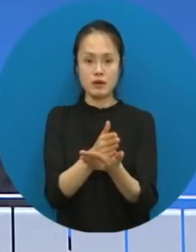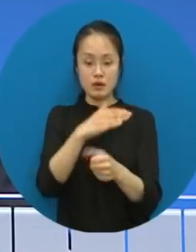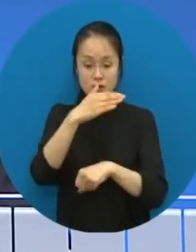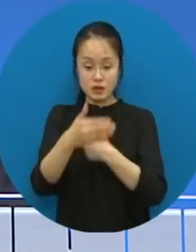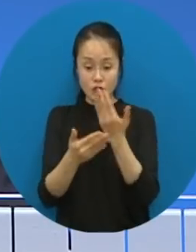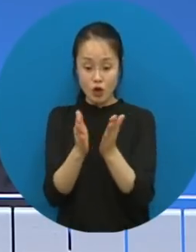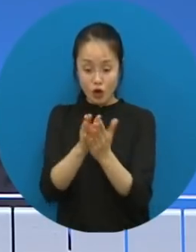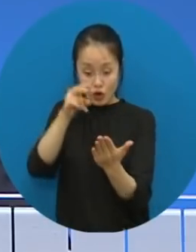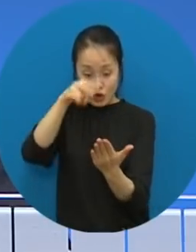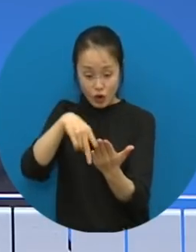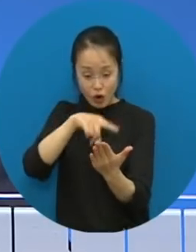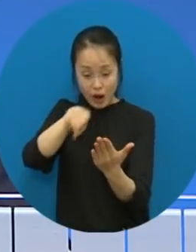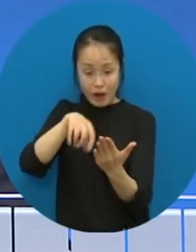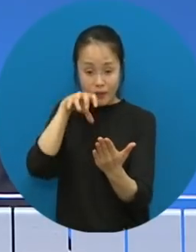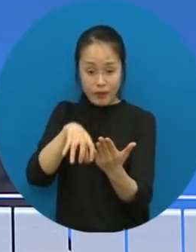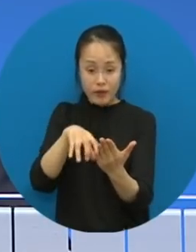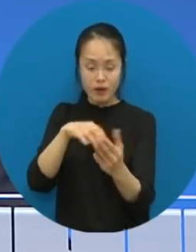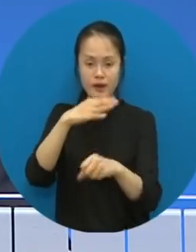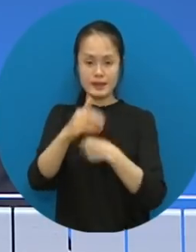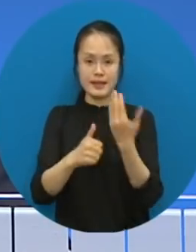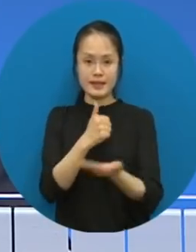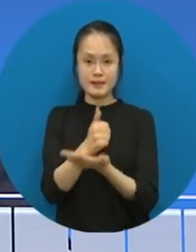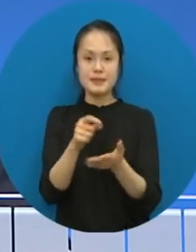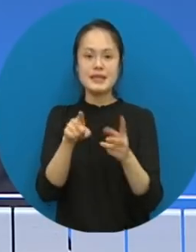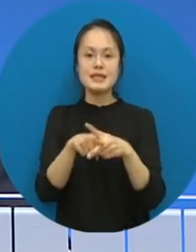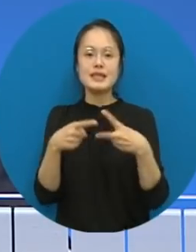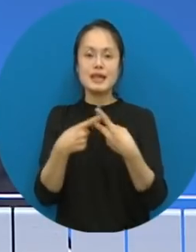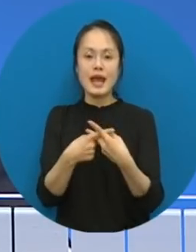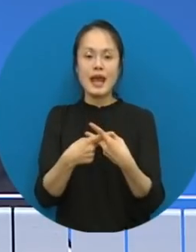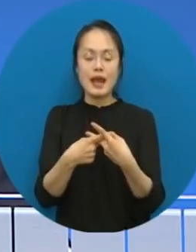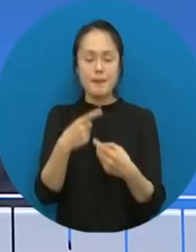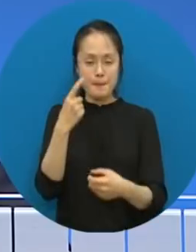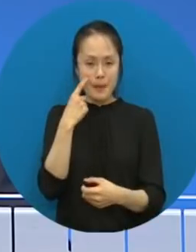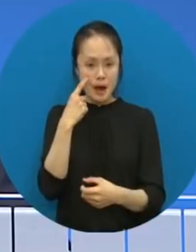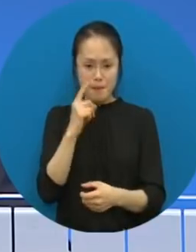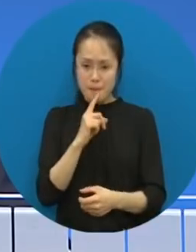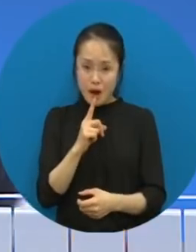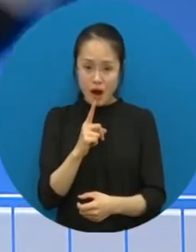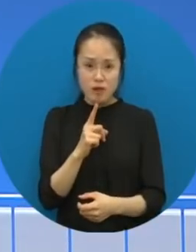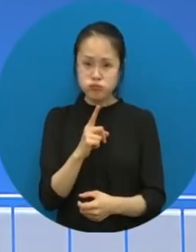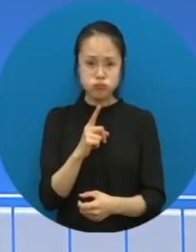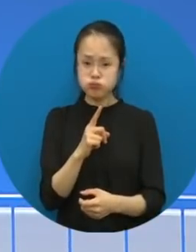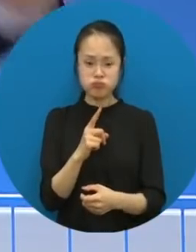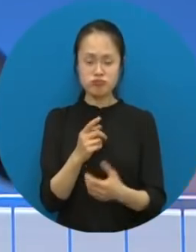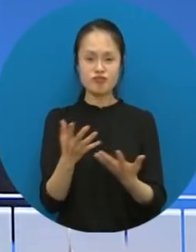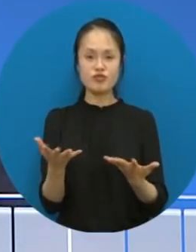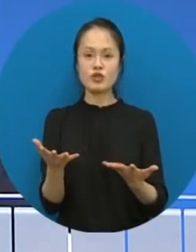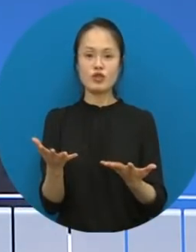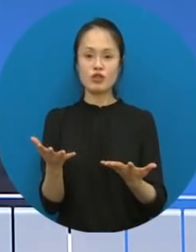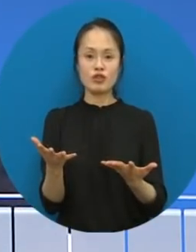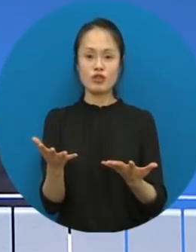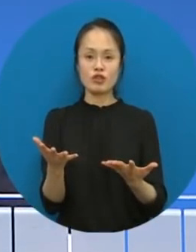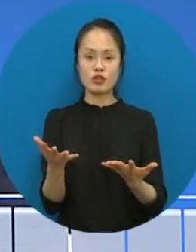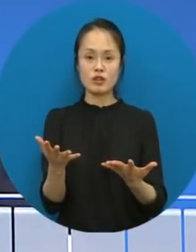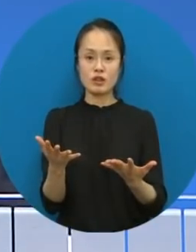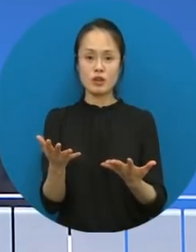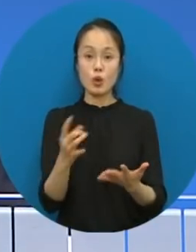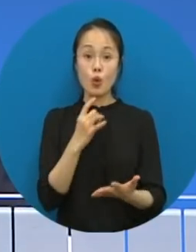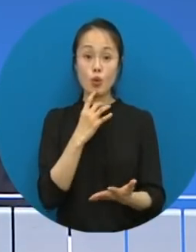없습니다. 아멘입니까? 아멘. 하나님은 나를 믿으라, 여호와를 신뢰하라 이렇게